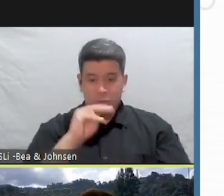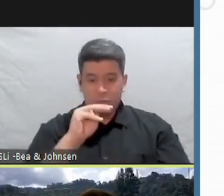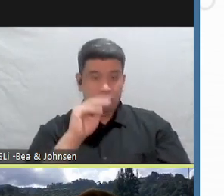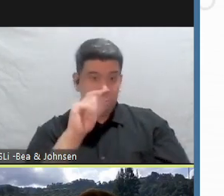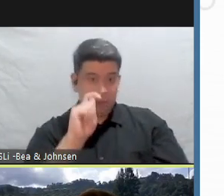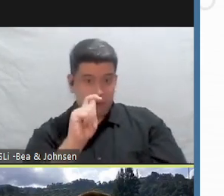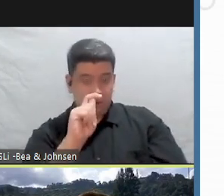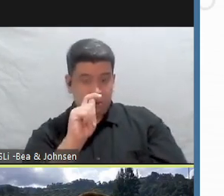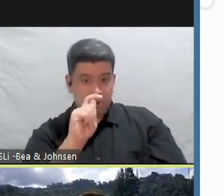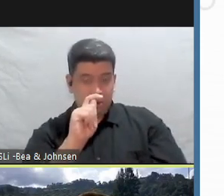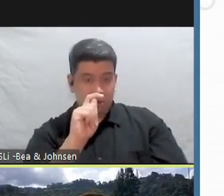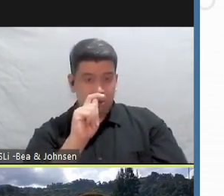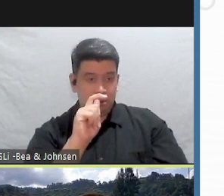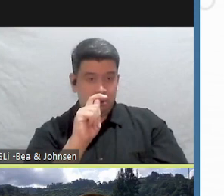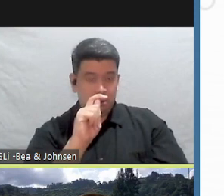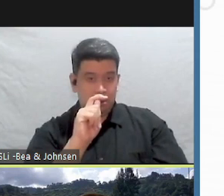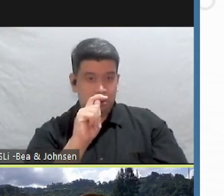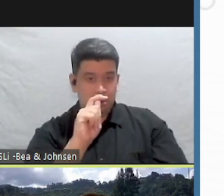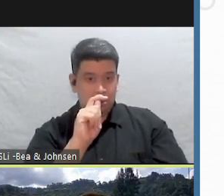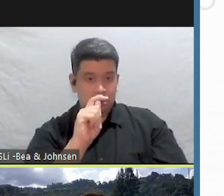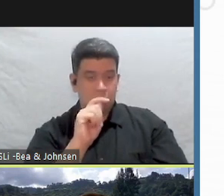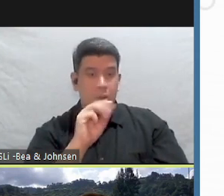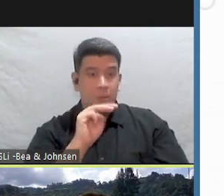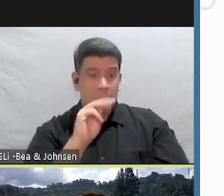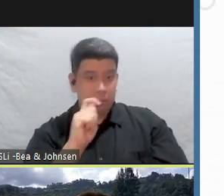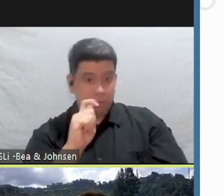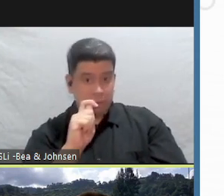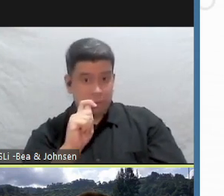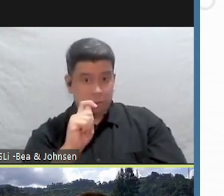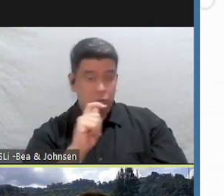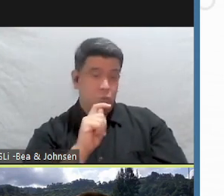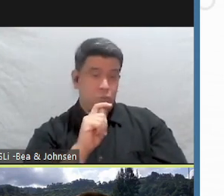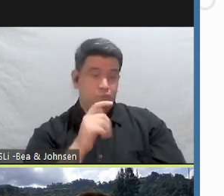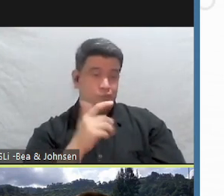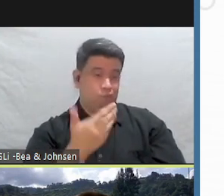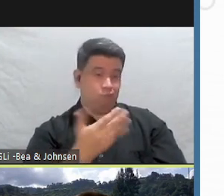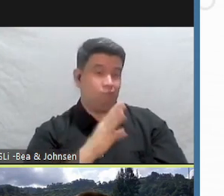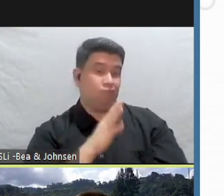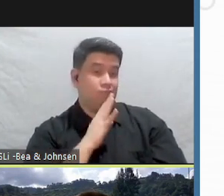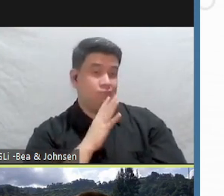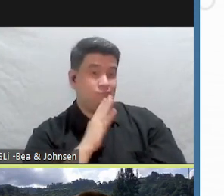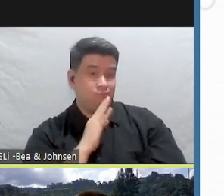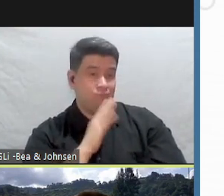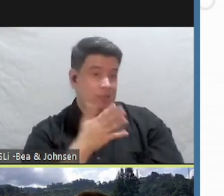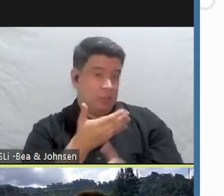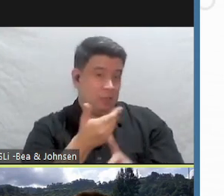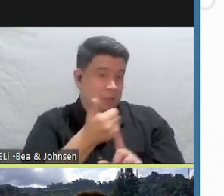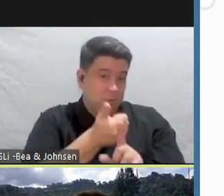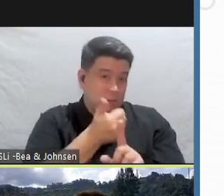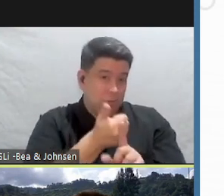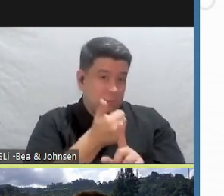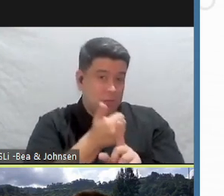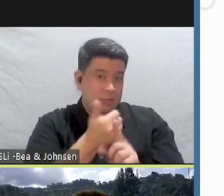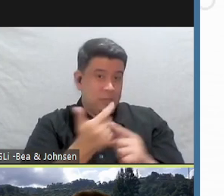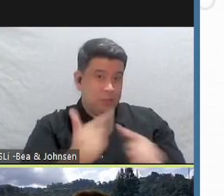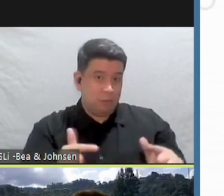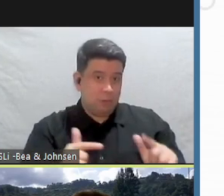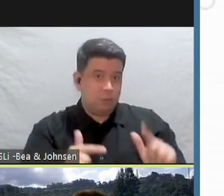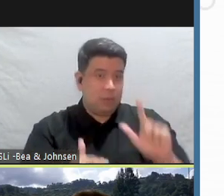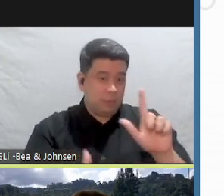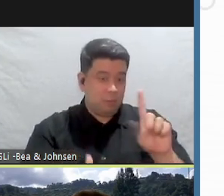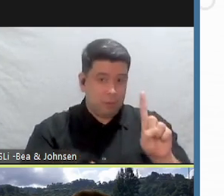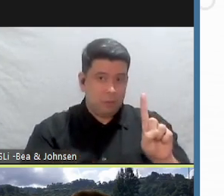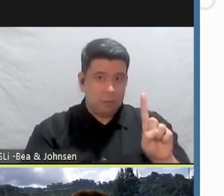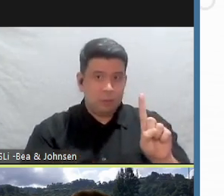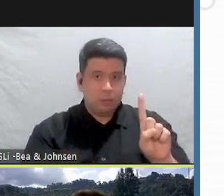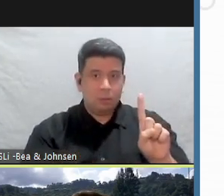pag-obstacle, balakid sa pag-aaral. Pero dahil sa paggawa nila ng materials at pagtuturo sa MTBMLE, nalaman nila, ay ang